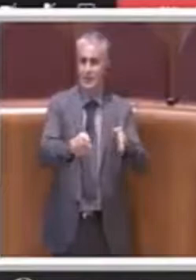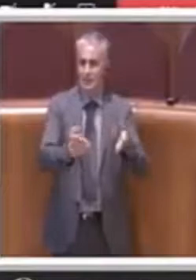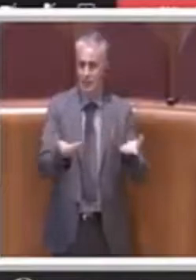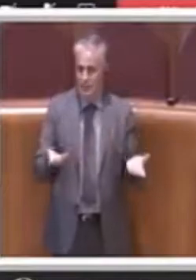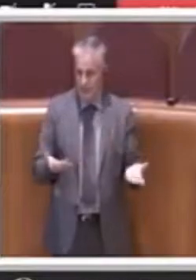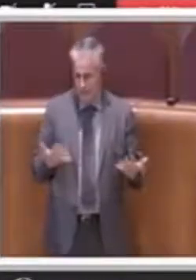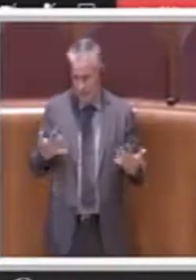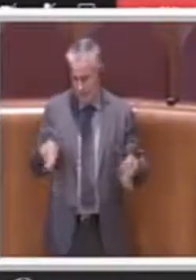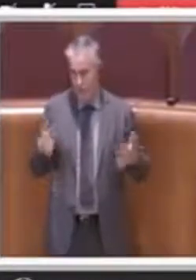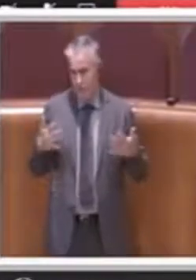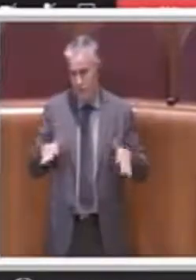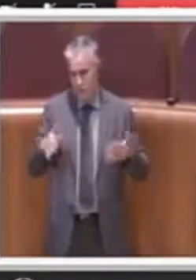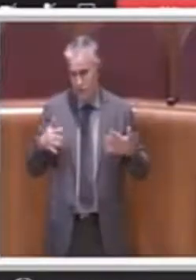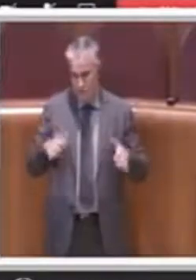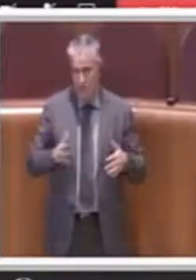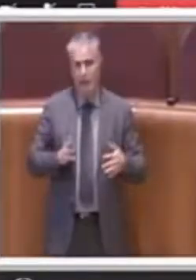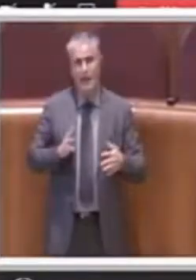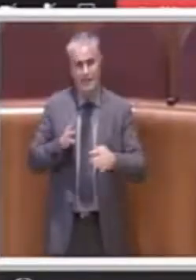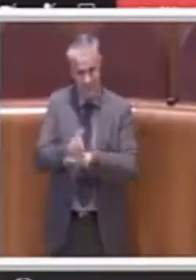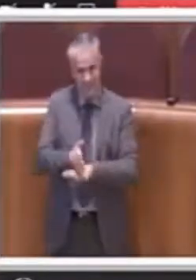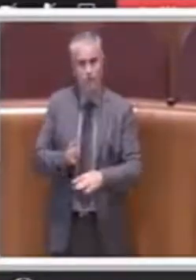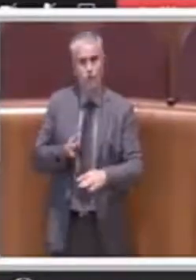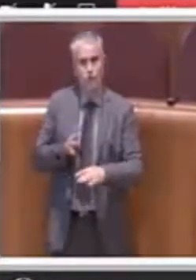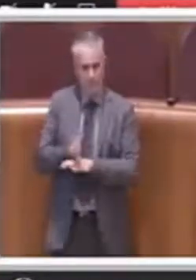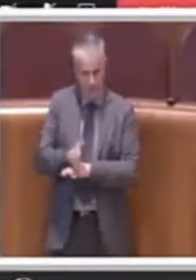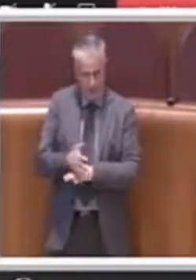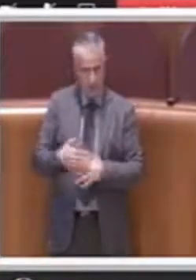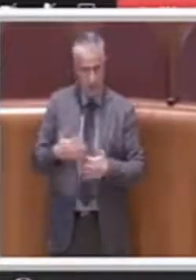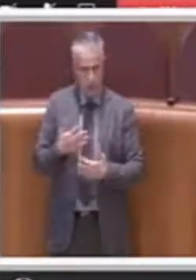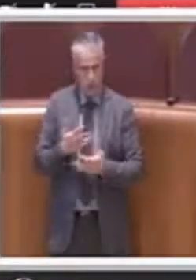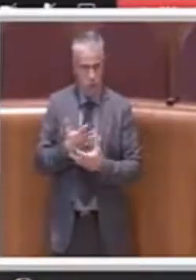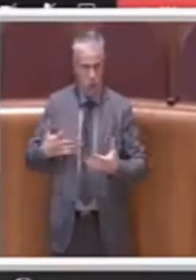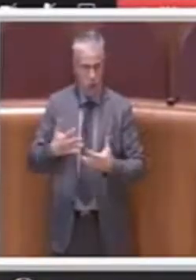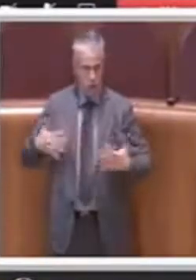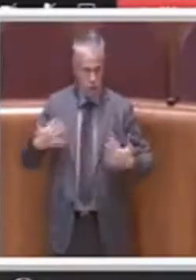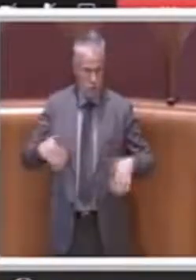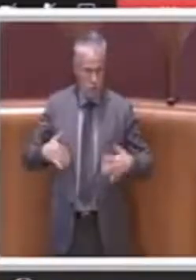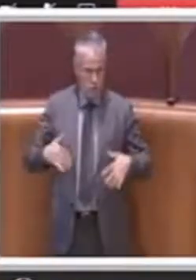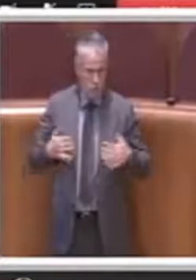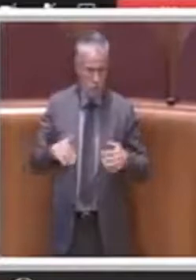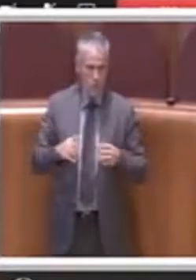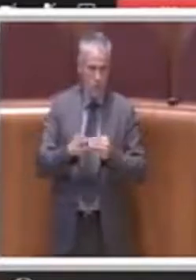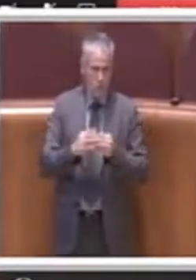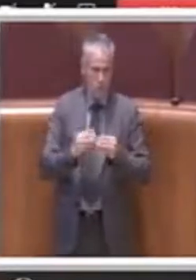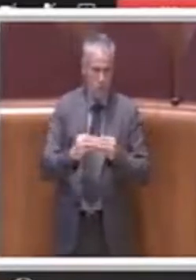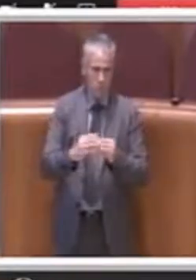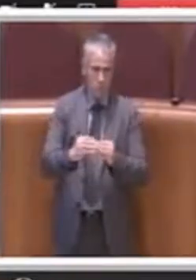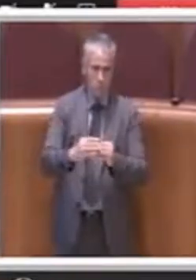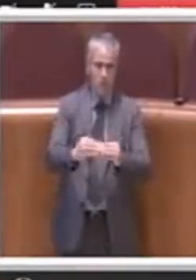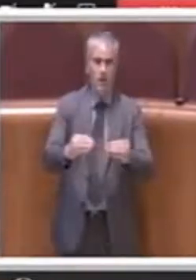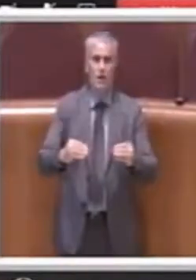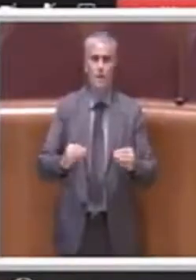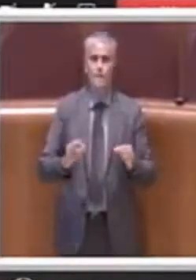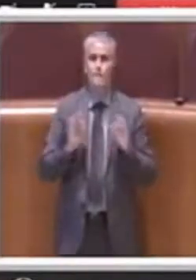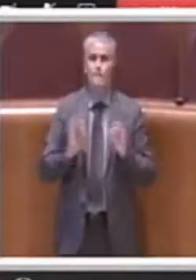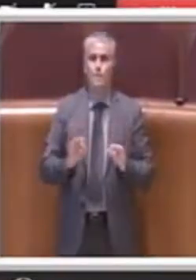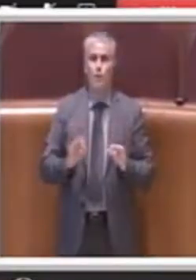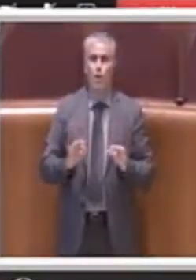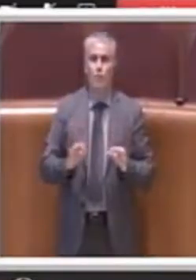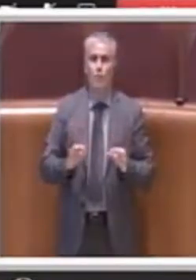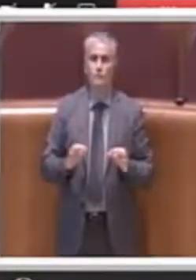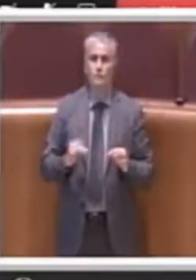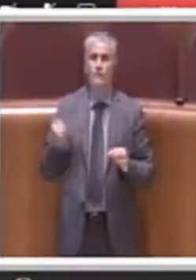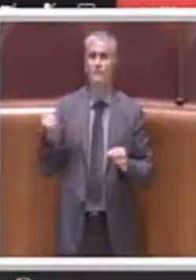dicendo, ci sono stati interventi importanti e anche opere, insomma, che hanno fatto